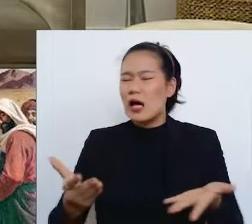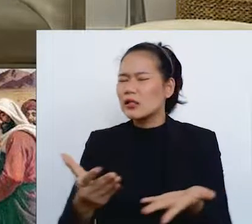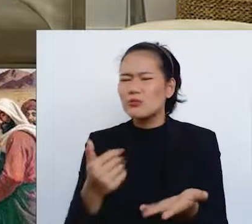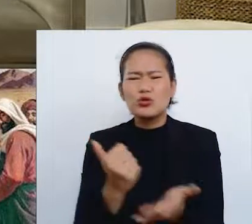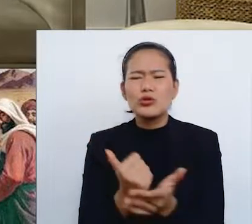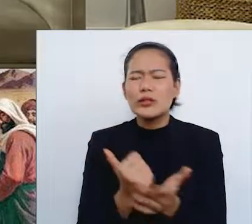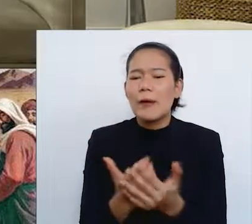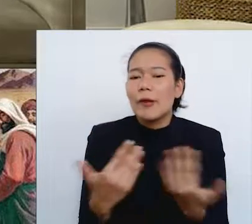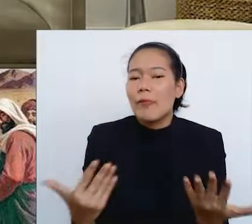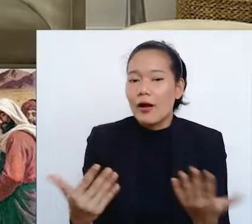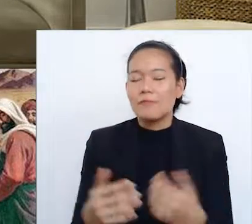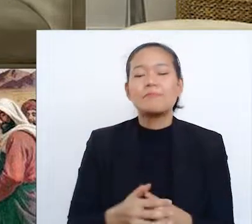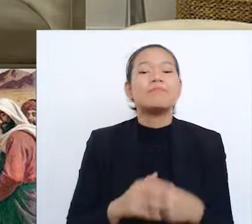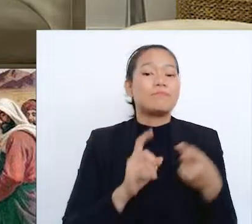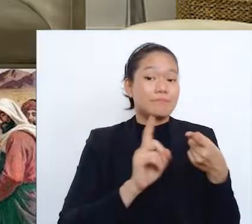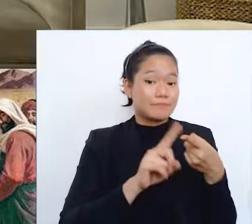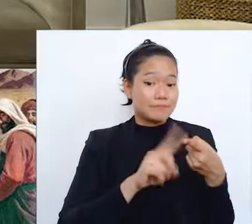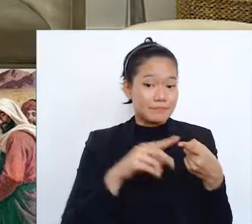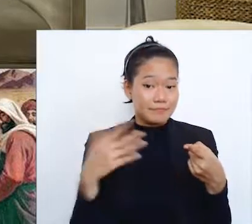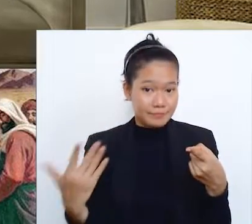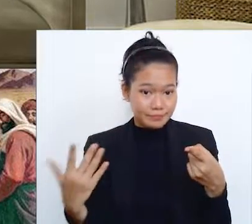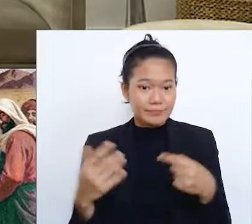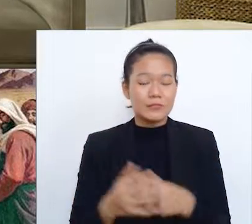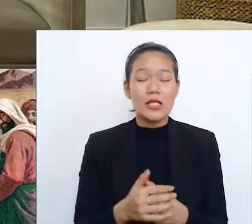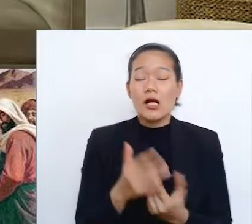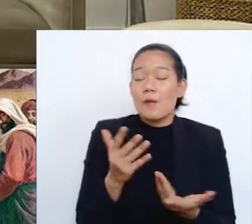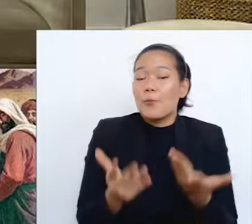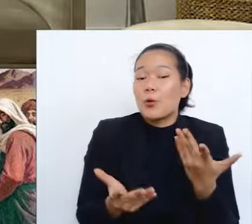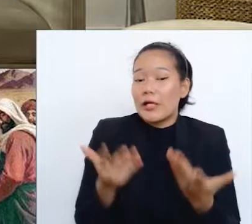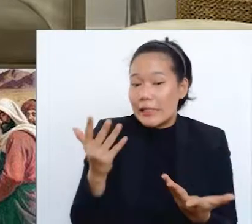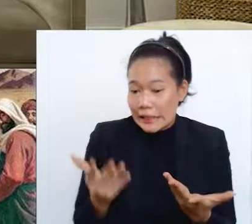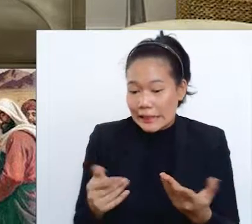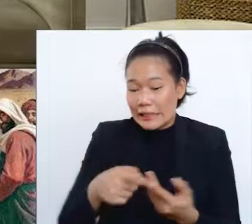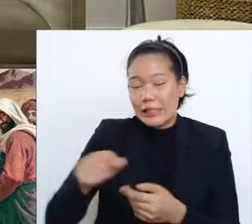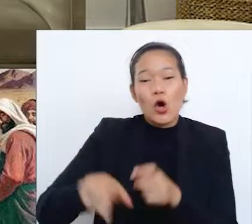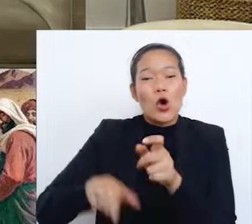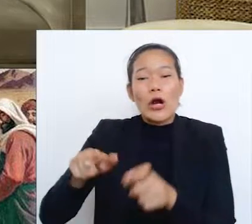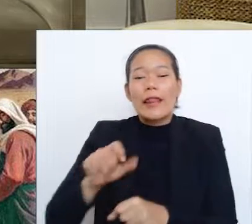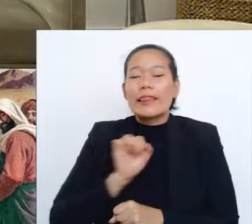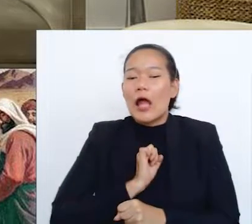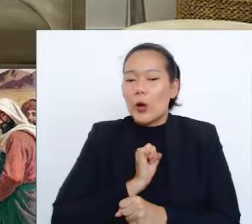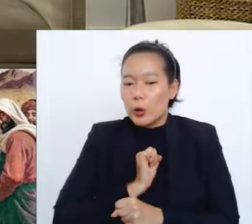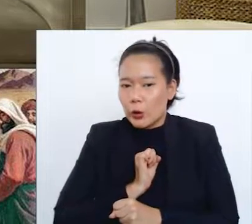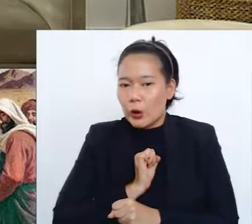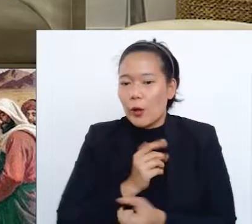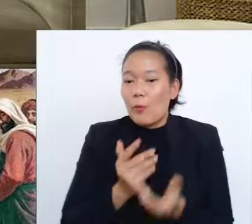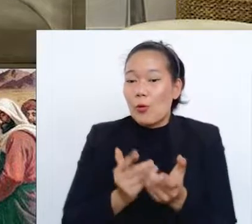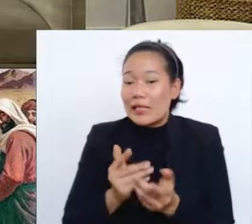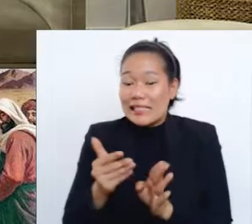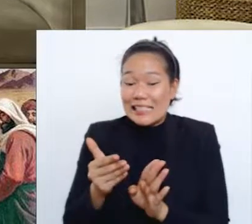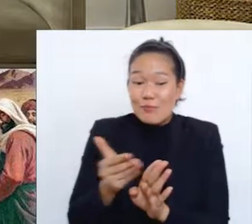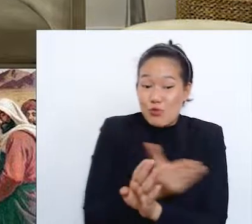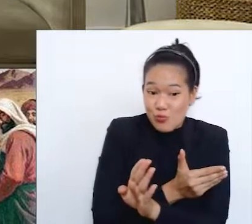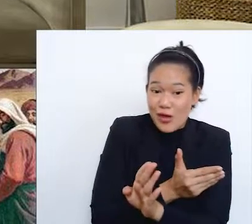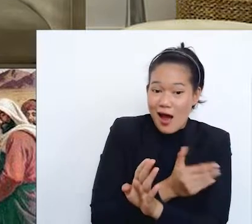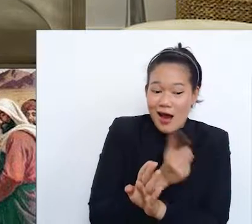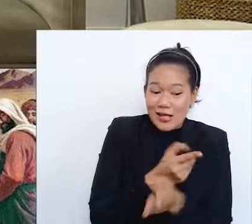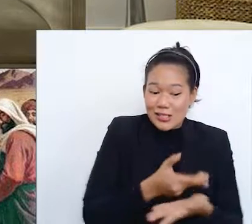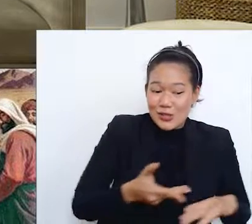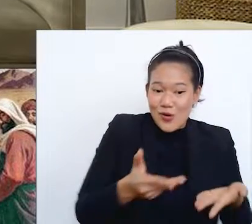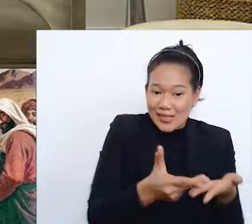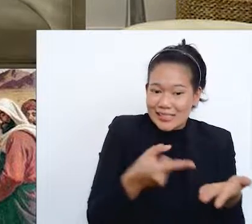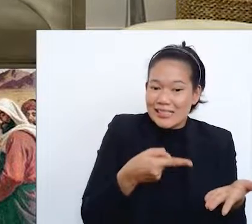terjadi. Ya, yang pertama, bisa jadi mereka takut bila kejadian